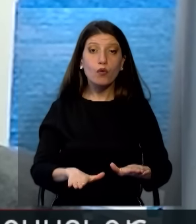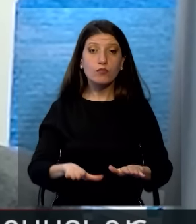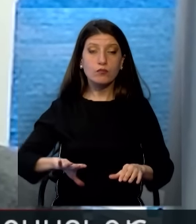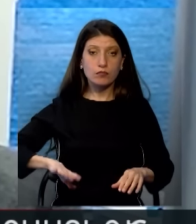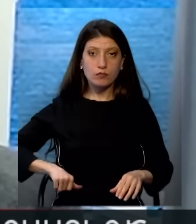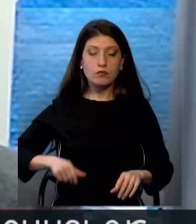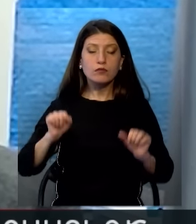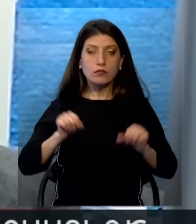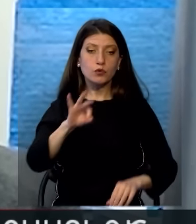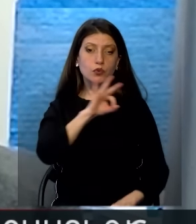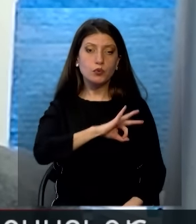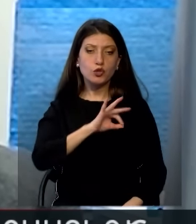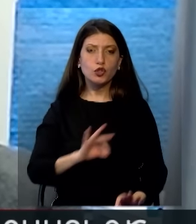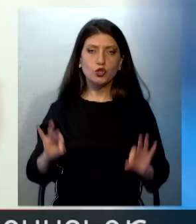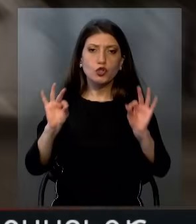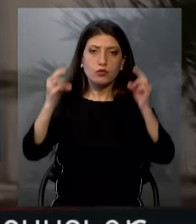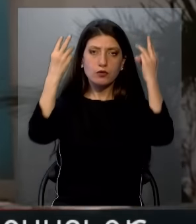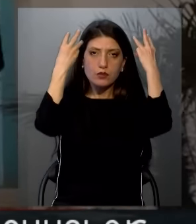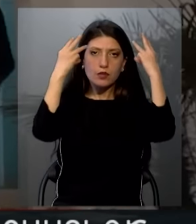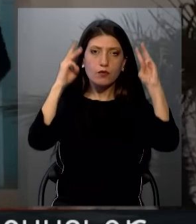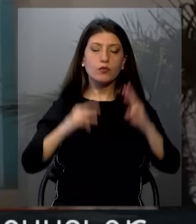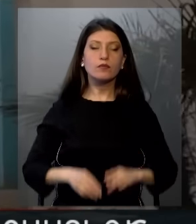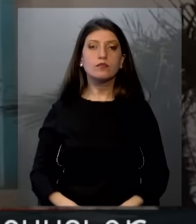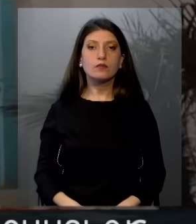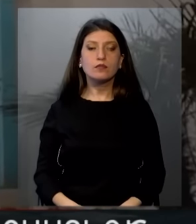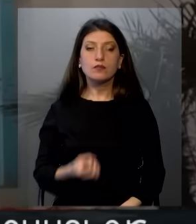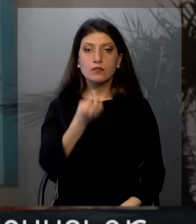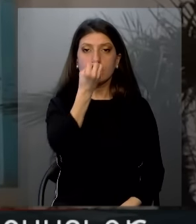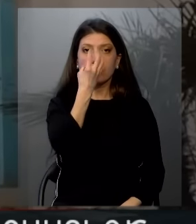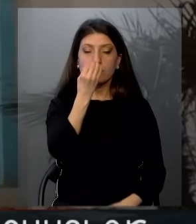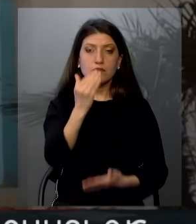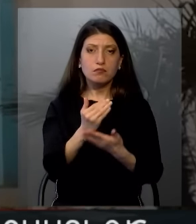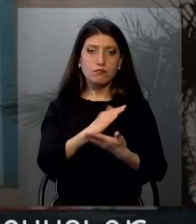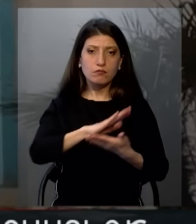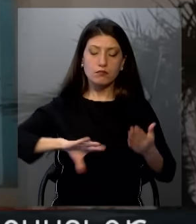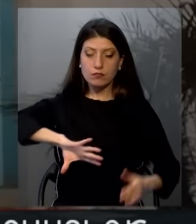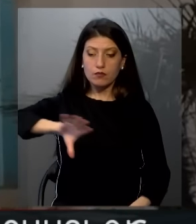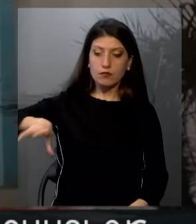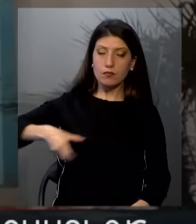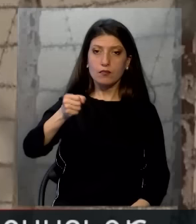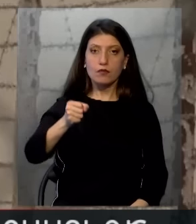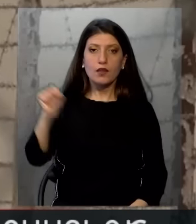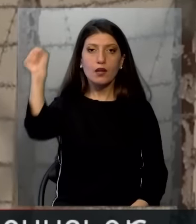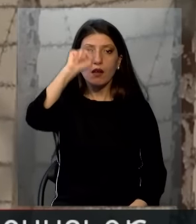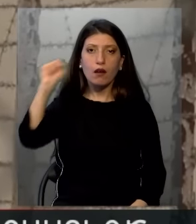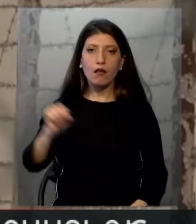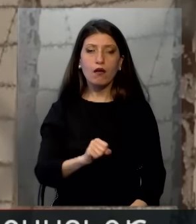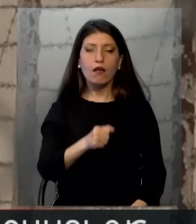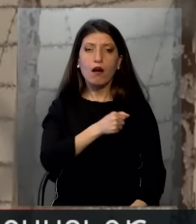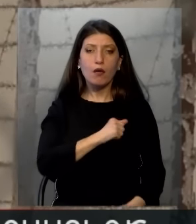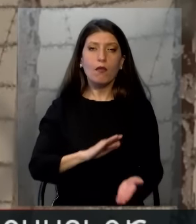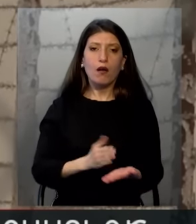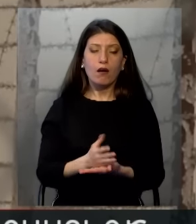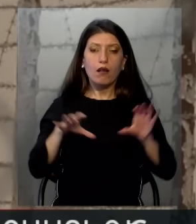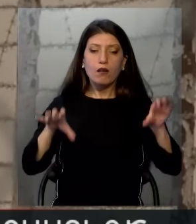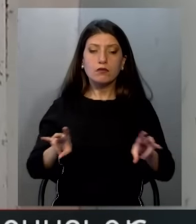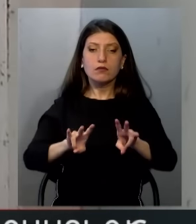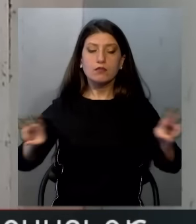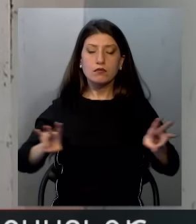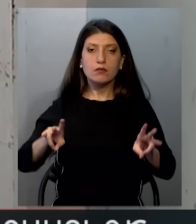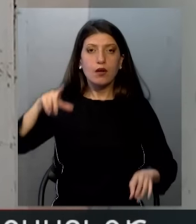ադոնց օգտագործումը ճիշտ էր ովը լա։ Բաքվում ապօրինաբար գերության մեջ գտնվող Արցախի ռազմաքաղաքական էլիտայի